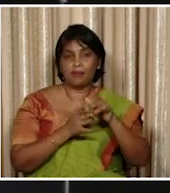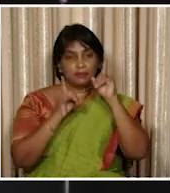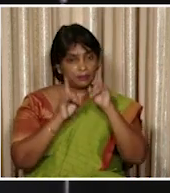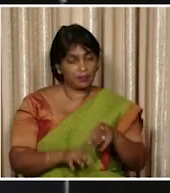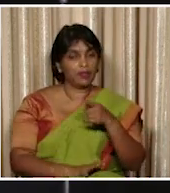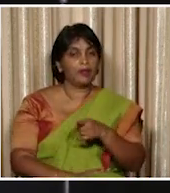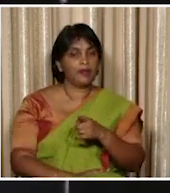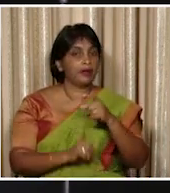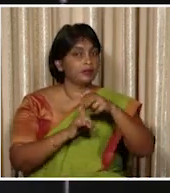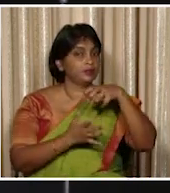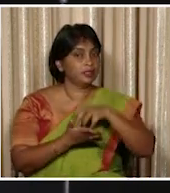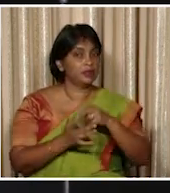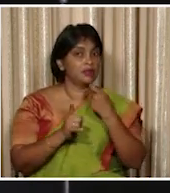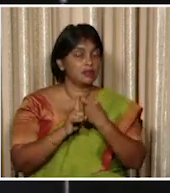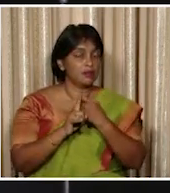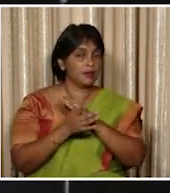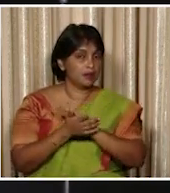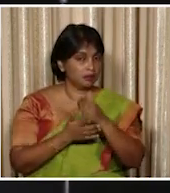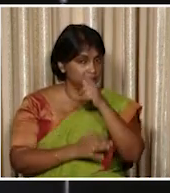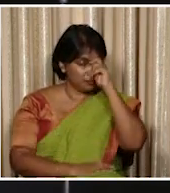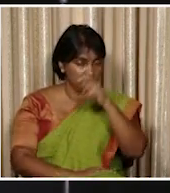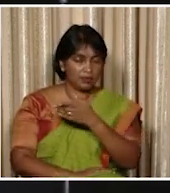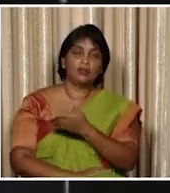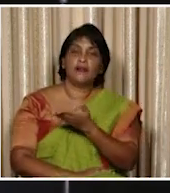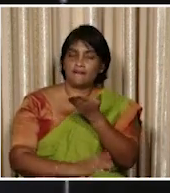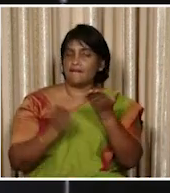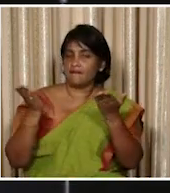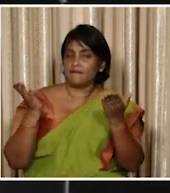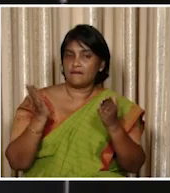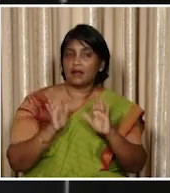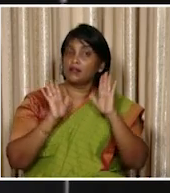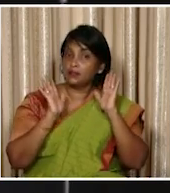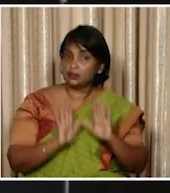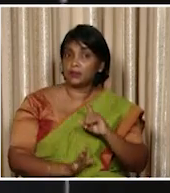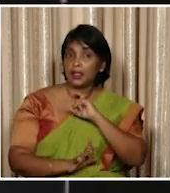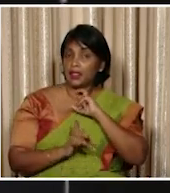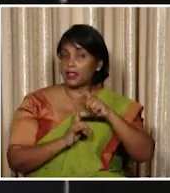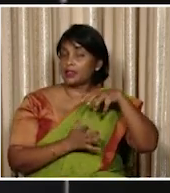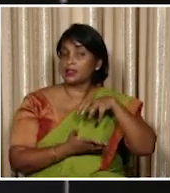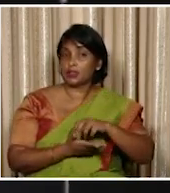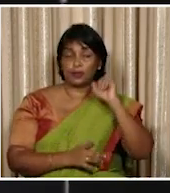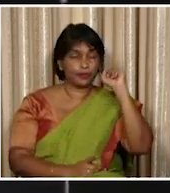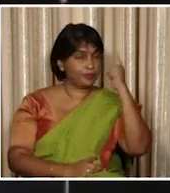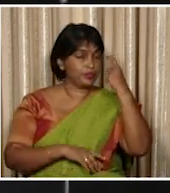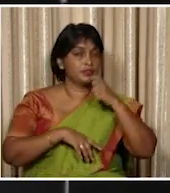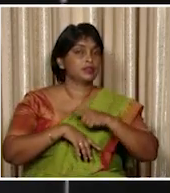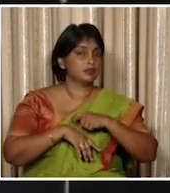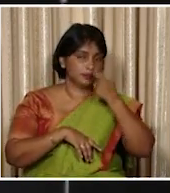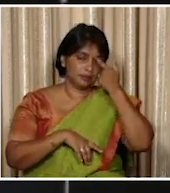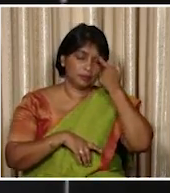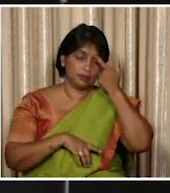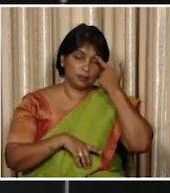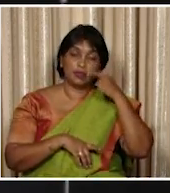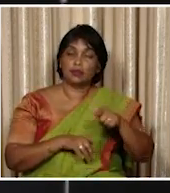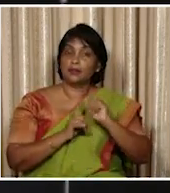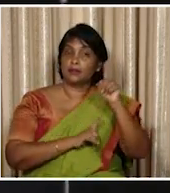එතුමන්ගේ දිස්ත්‍රික්කයේම දැන් කබීර් හෂීම් මැතිතුමන් වැනි අය ඉන්නවා. නමුත් කෑගල්ල දිස්ත්‍රික්කයේ ප්‍රථම වතාවට